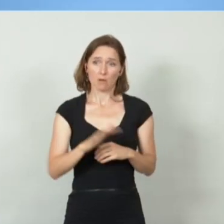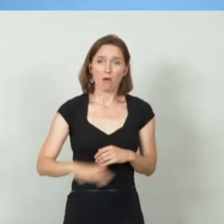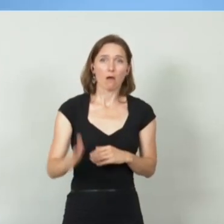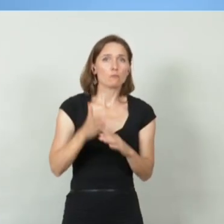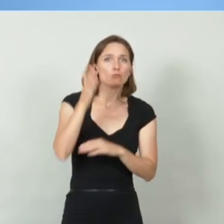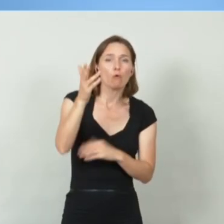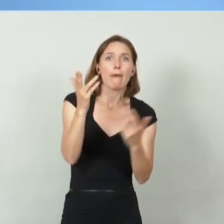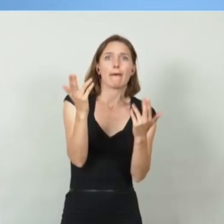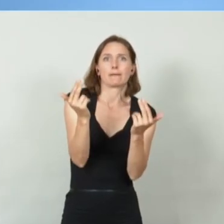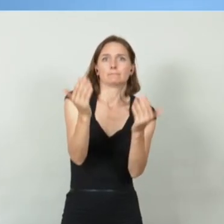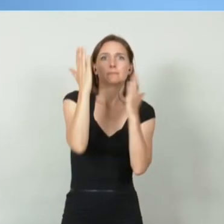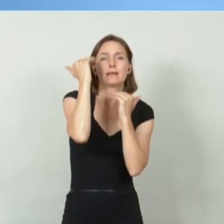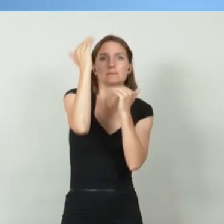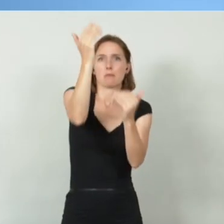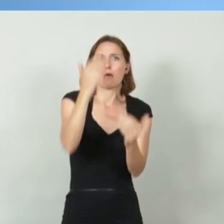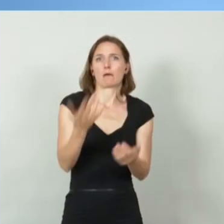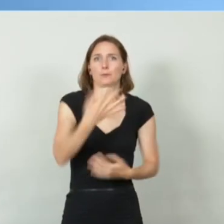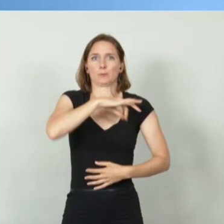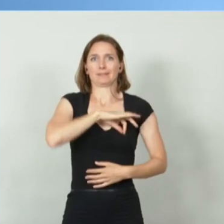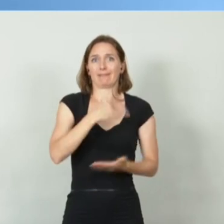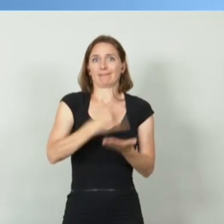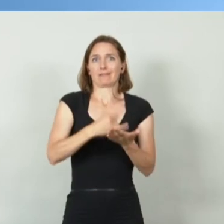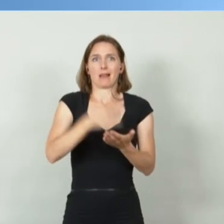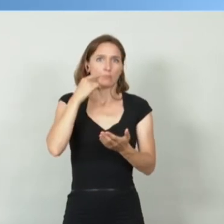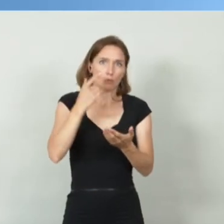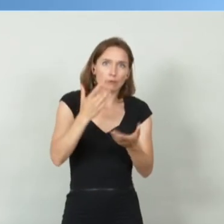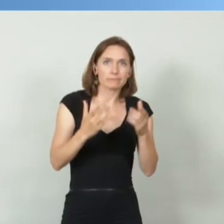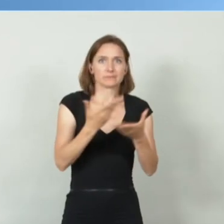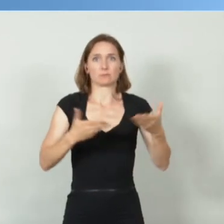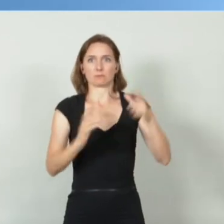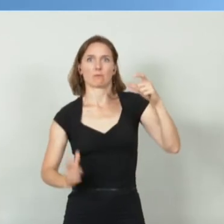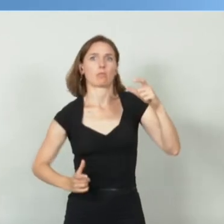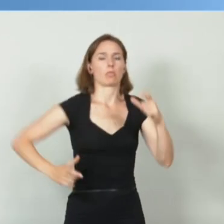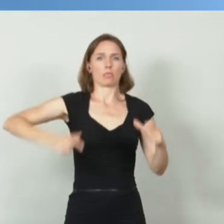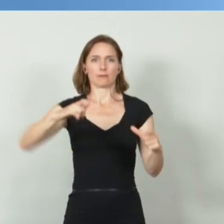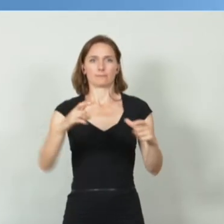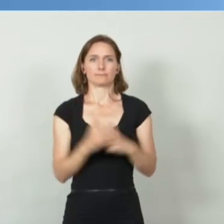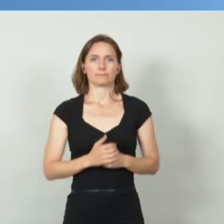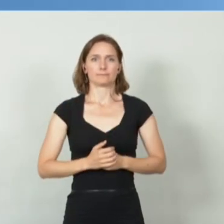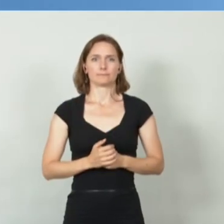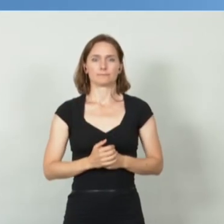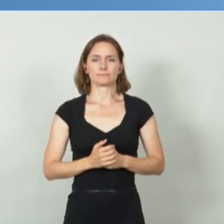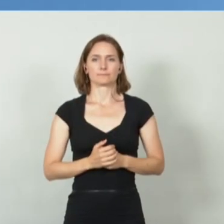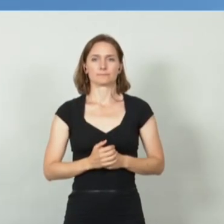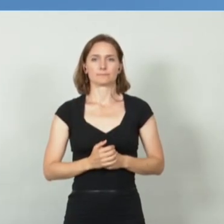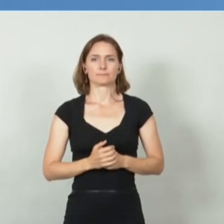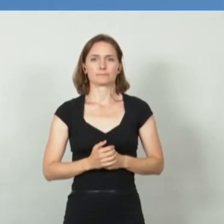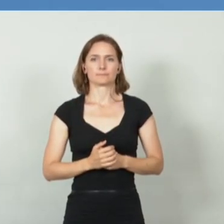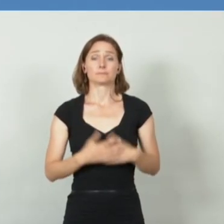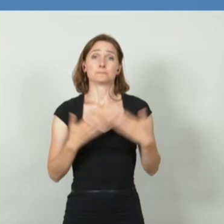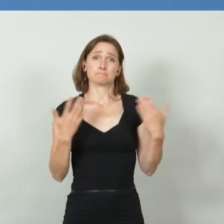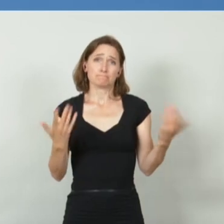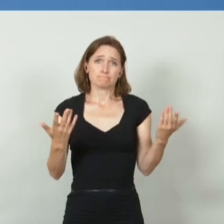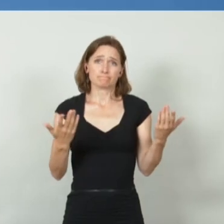sur ce point et pour varier un petit peu des formulations habituelles en pourcentage globaux on pourra noter en définitive qu'avec